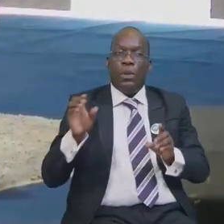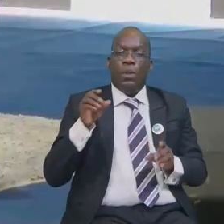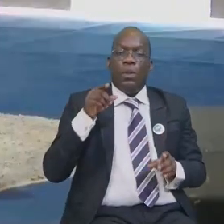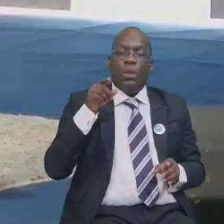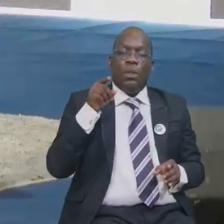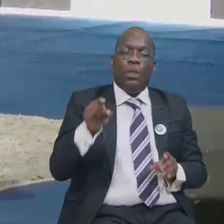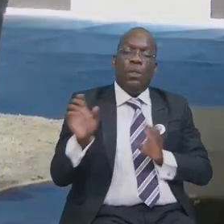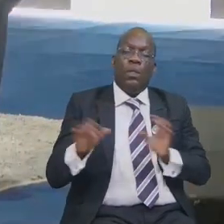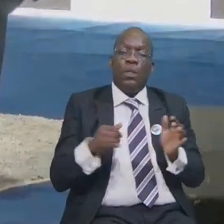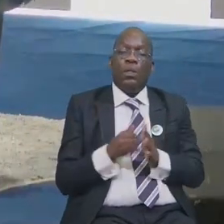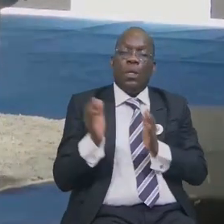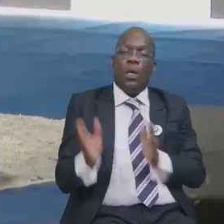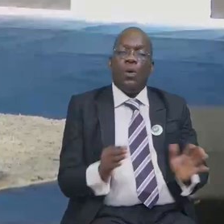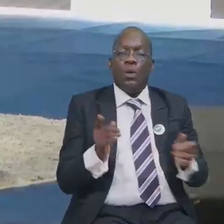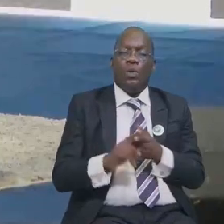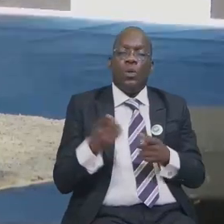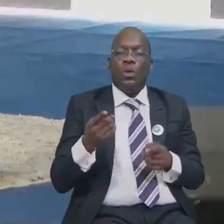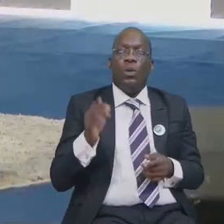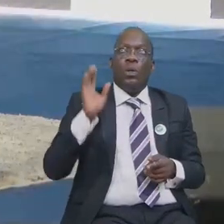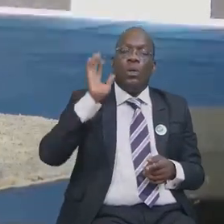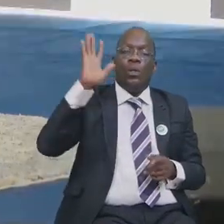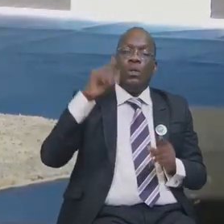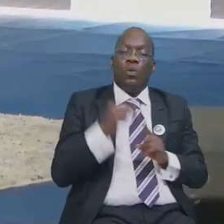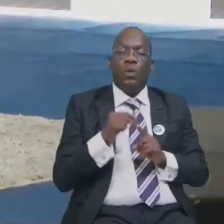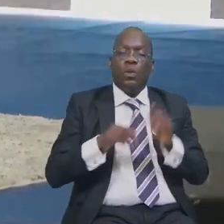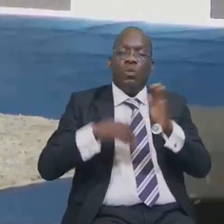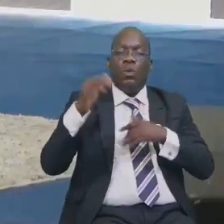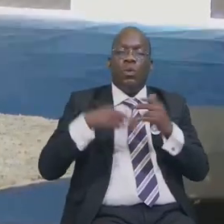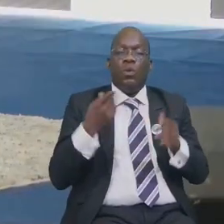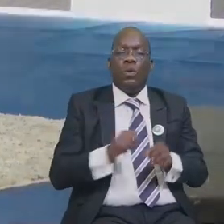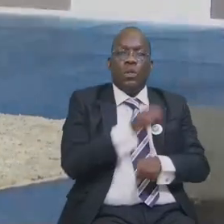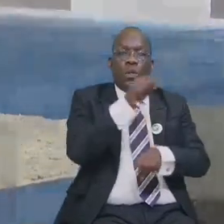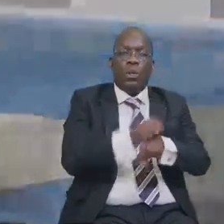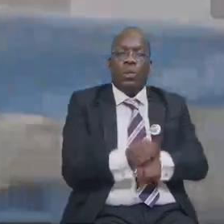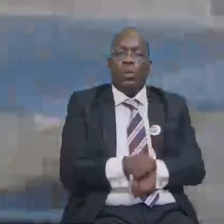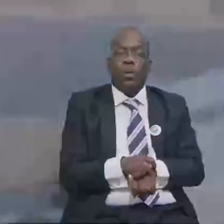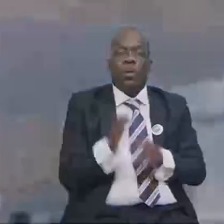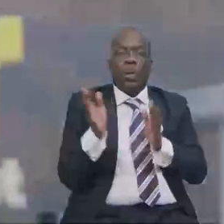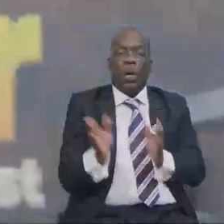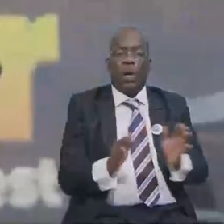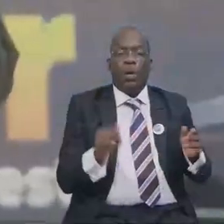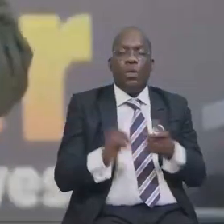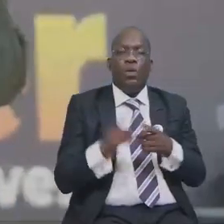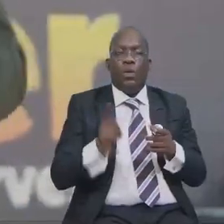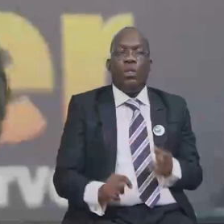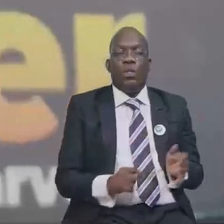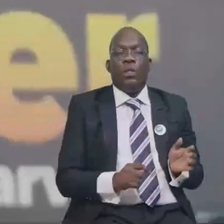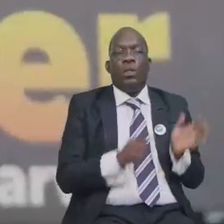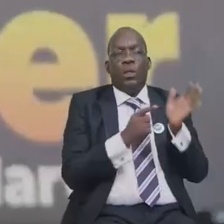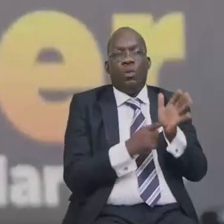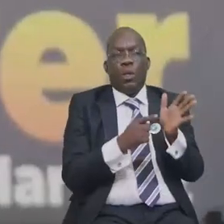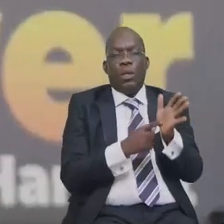Bâtissez le sanctuaire, bâtissez le temple selon le modèle qui t'a été